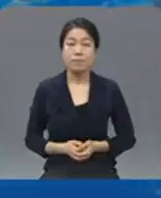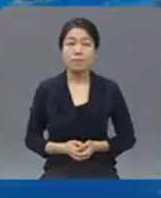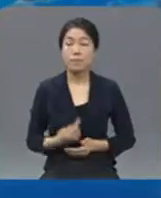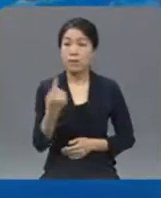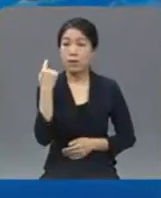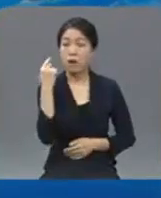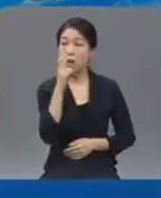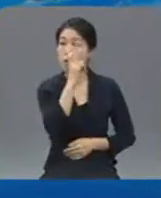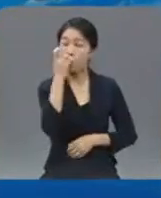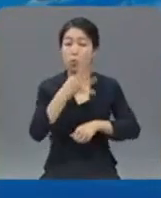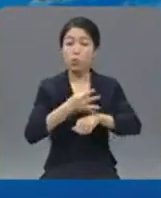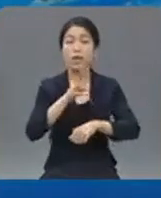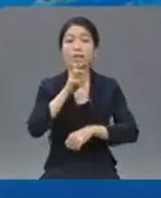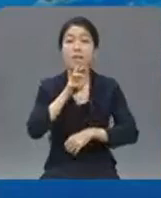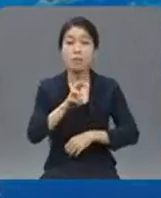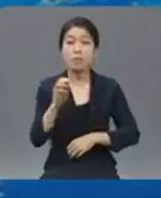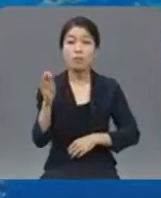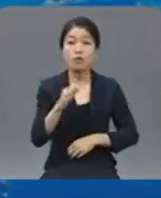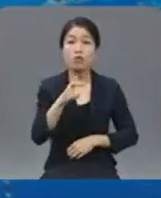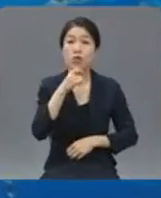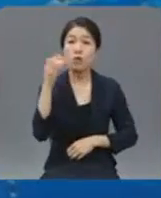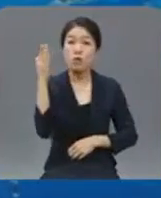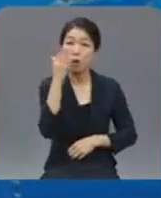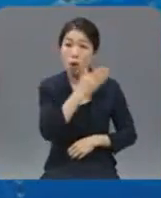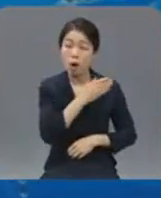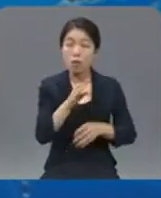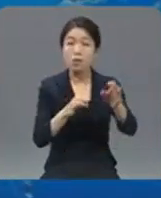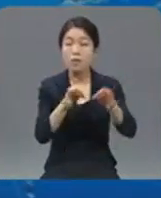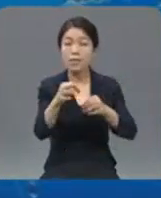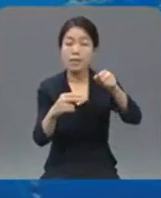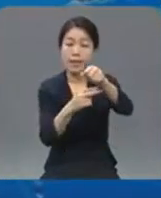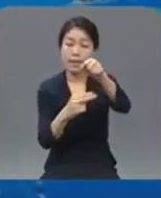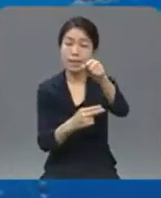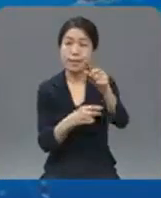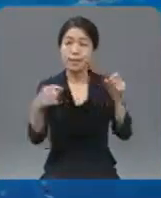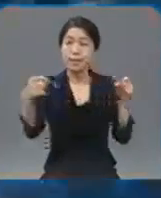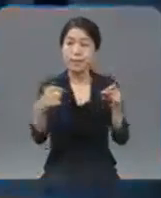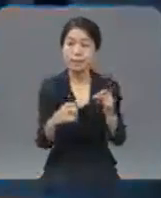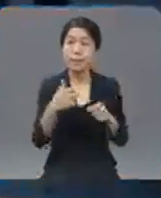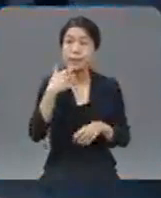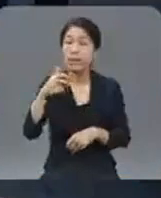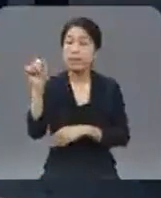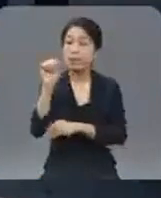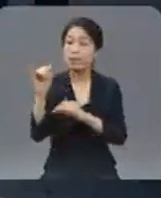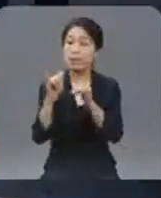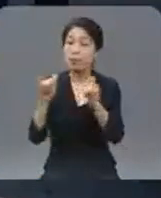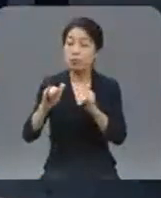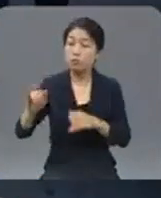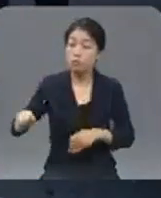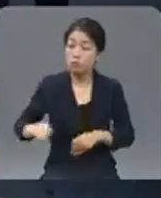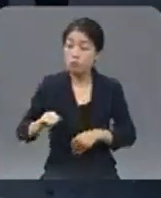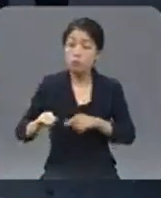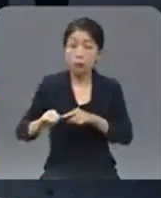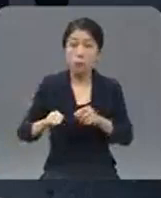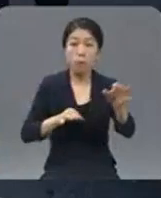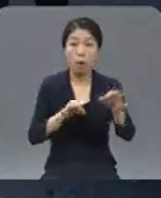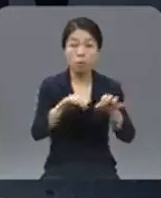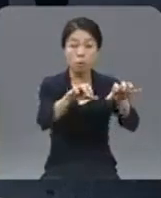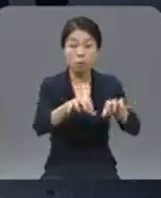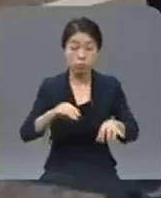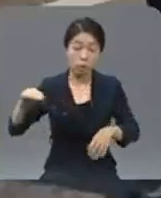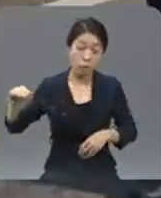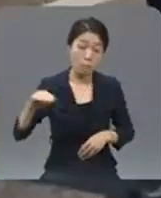어제 오후 4시 30분쯤 여수시 서교동 서시장 육교 부근에서 70대 운전자가 몰던 승용차가